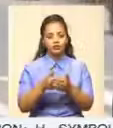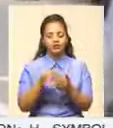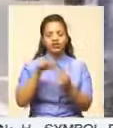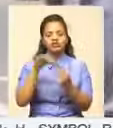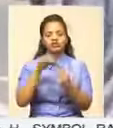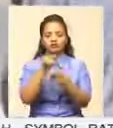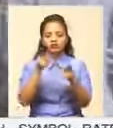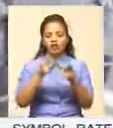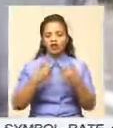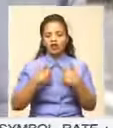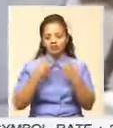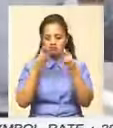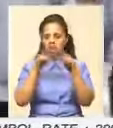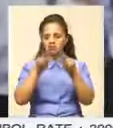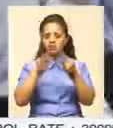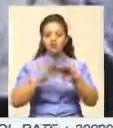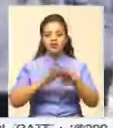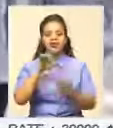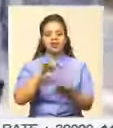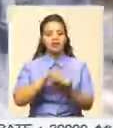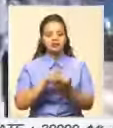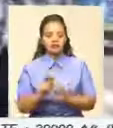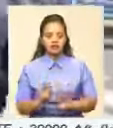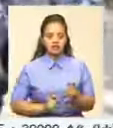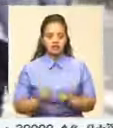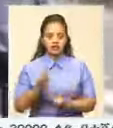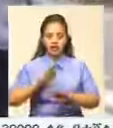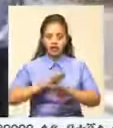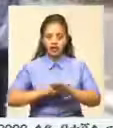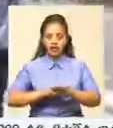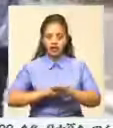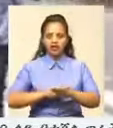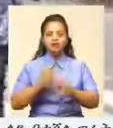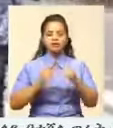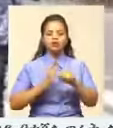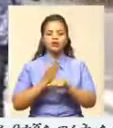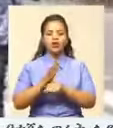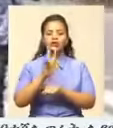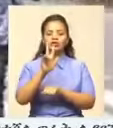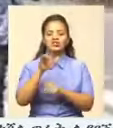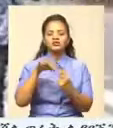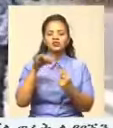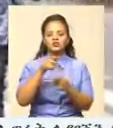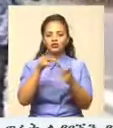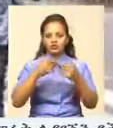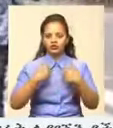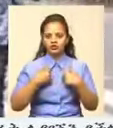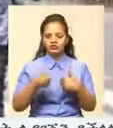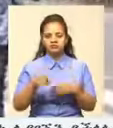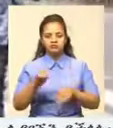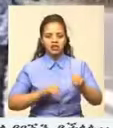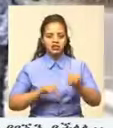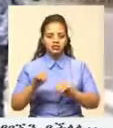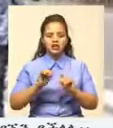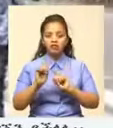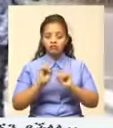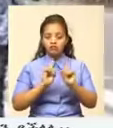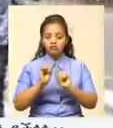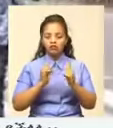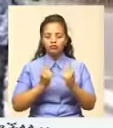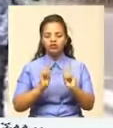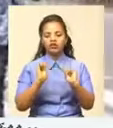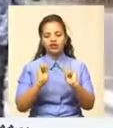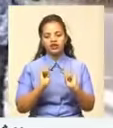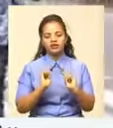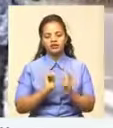የምርጫ ጣቢያዎች እንዳሉ ተመልክተናል በተለይ ከተማ አስተዳደሩ ላይ ከመጣን በኋላ 3 የምርጫ ጣቢያዎች አሉ እዚህ ተንቀሳቅሰን ለማናገር